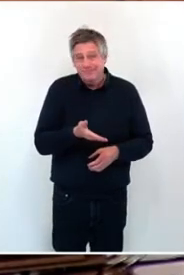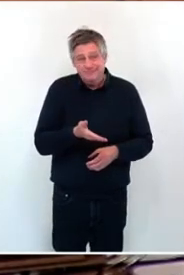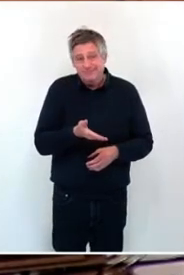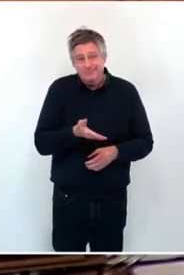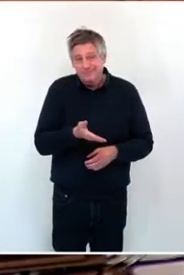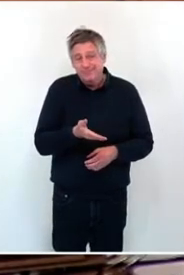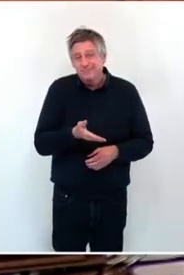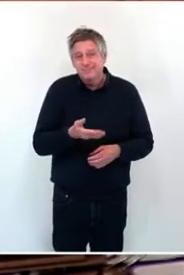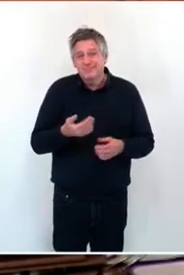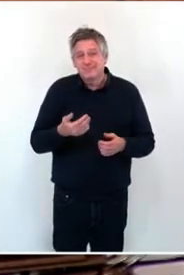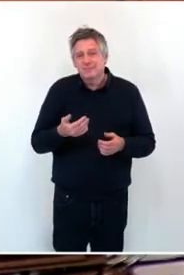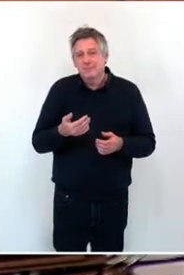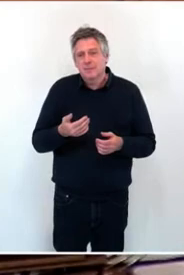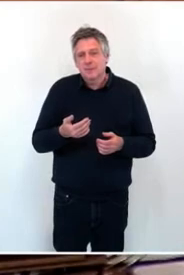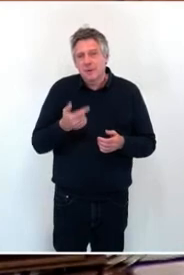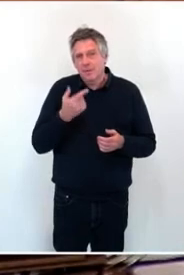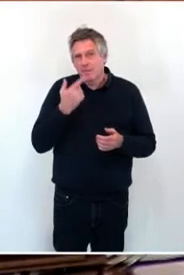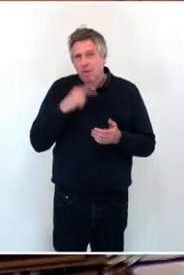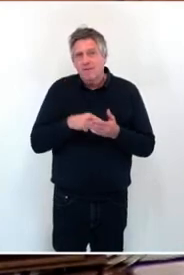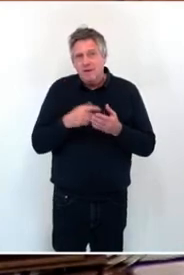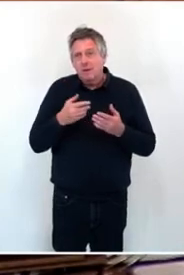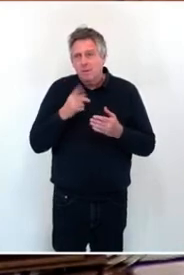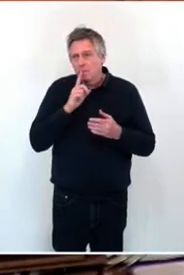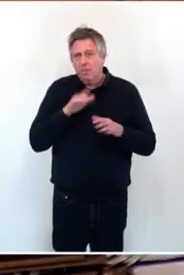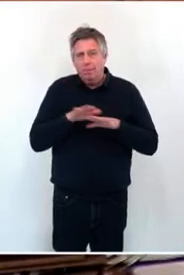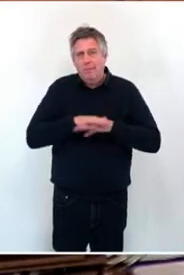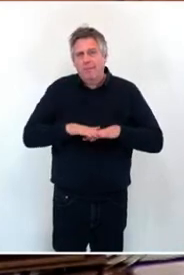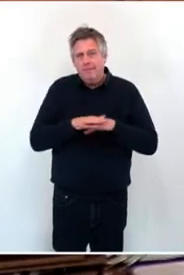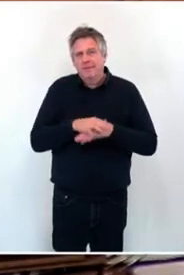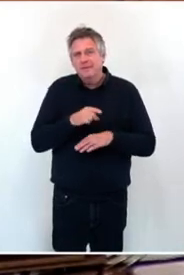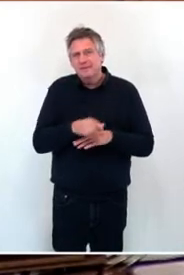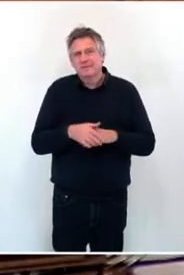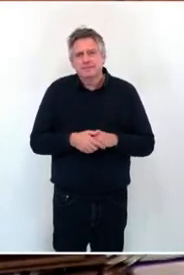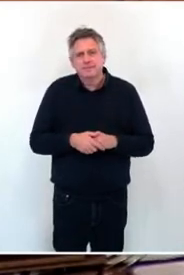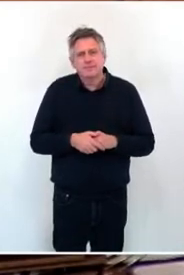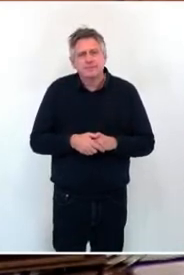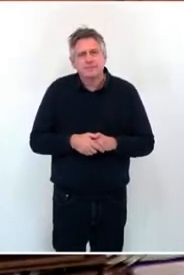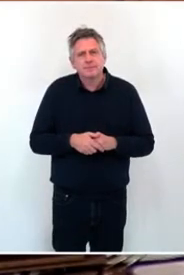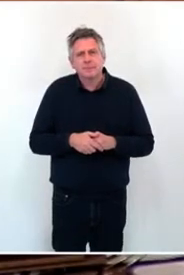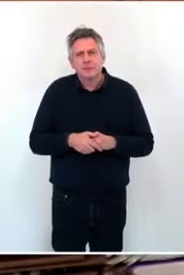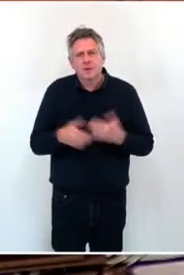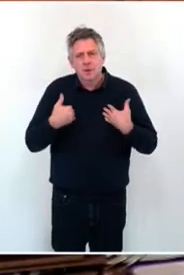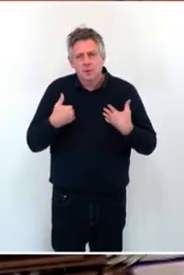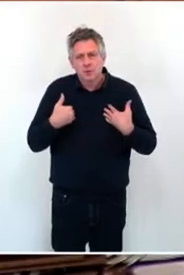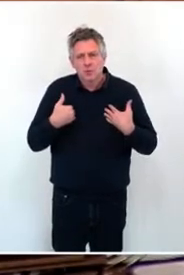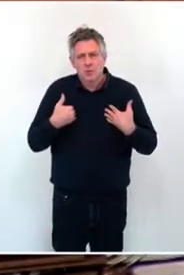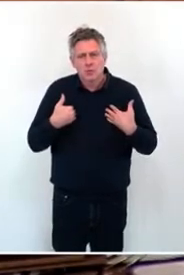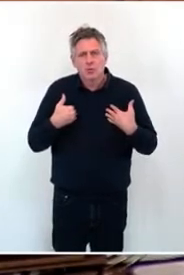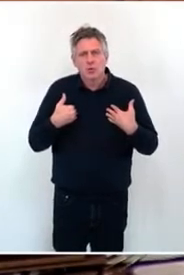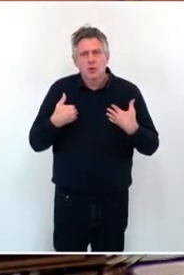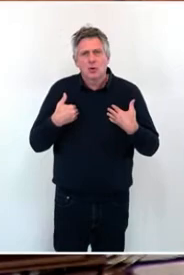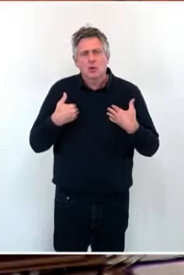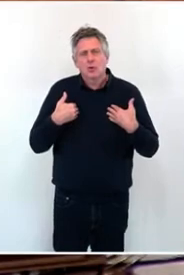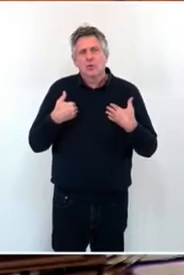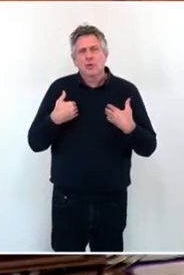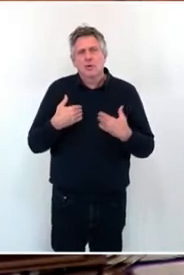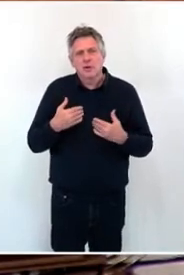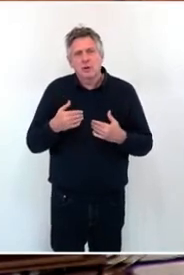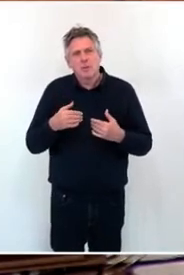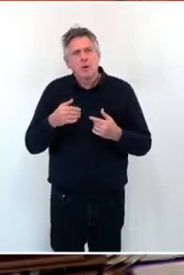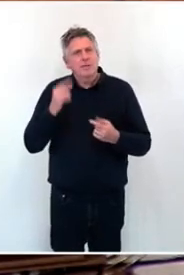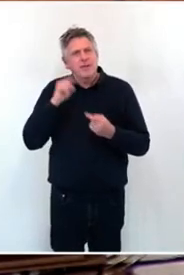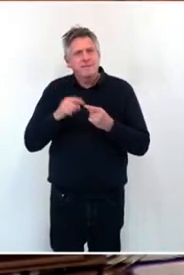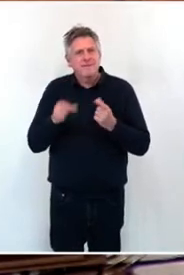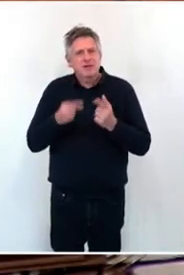que vous privilégiez l'opacité. De notre côté, nous soutenons évidemment la démarche de